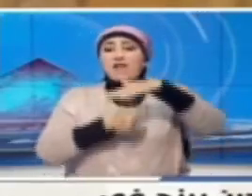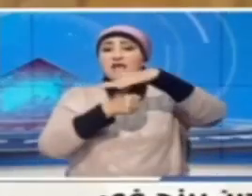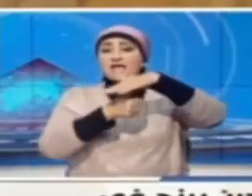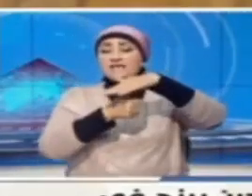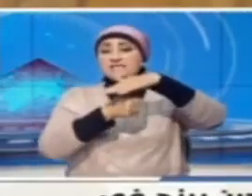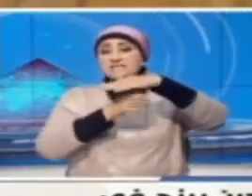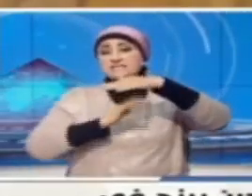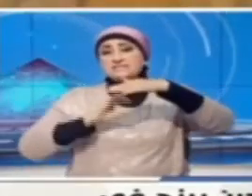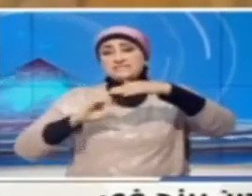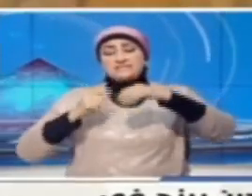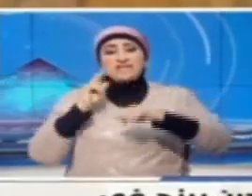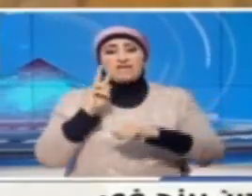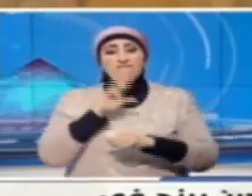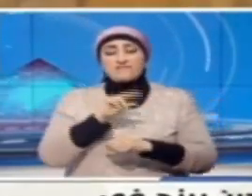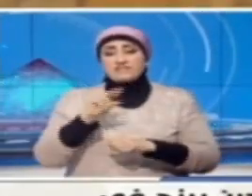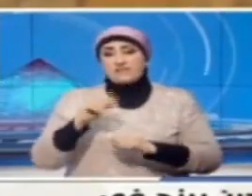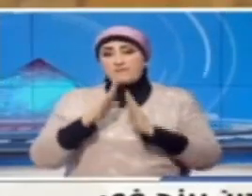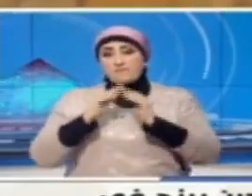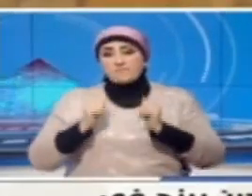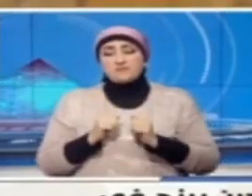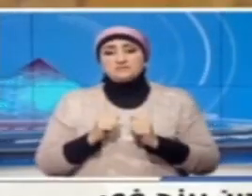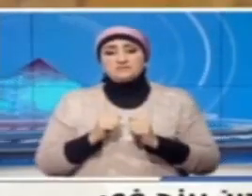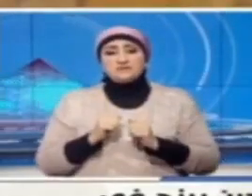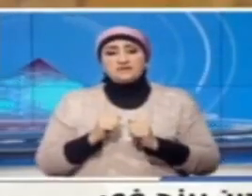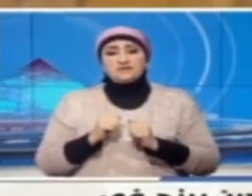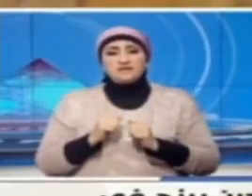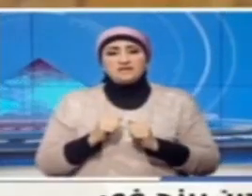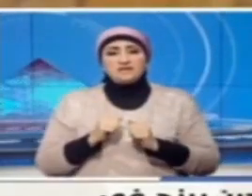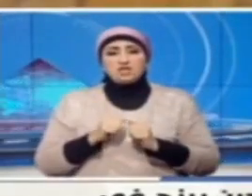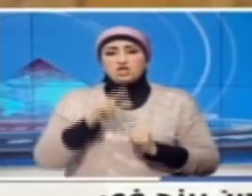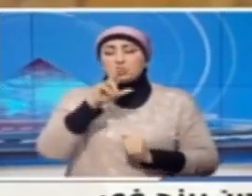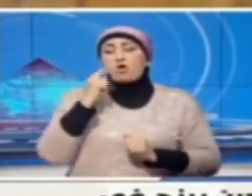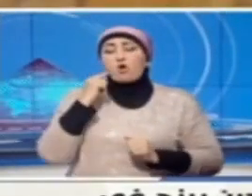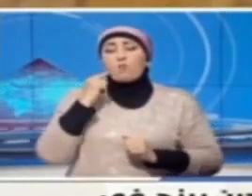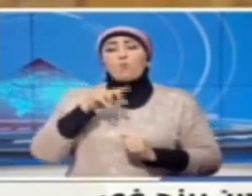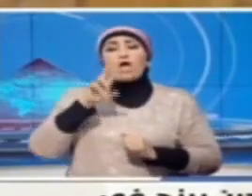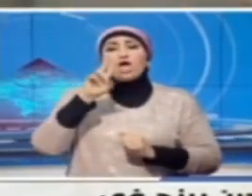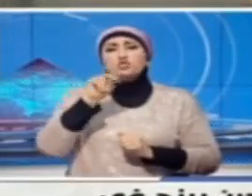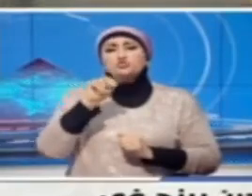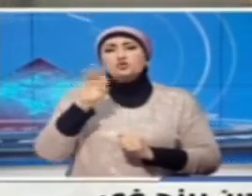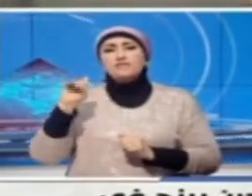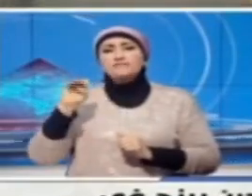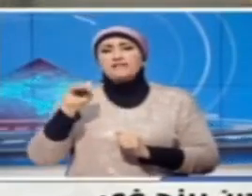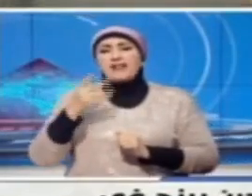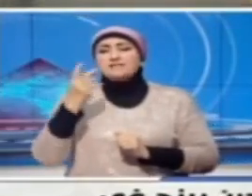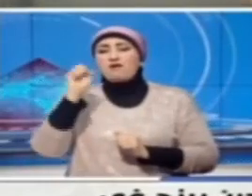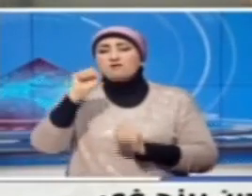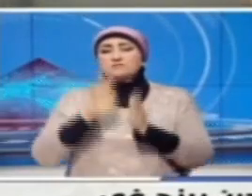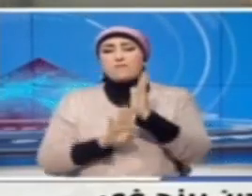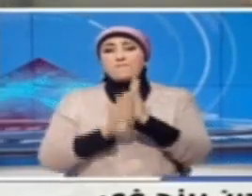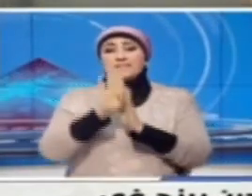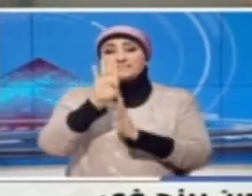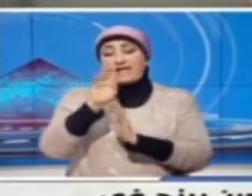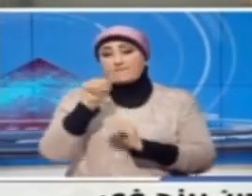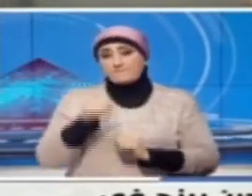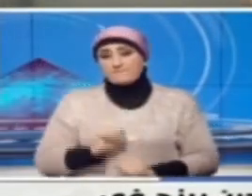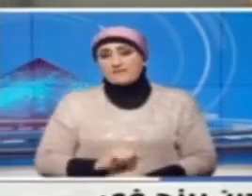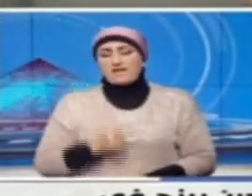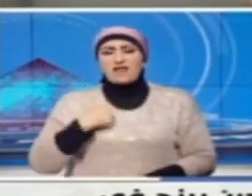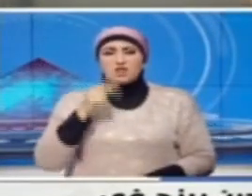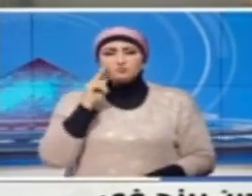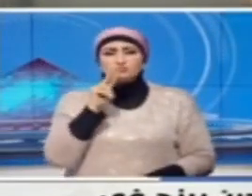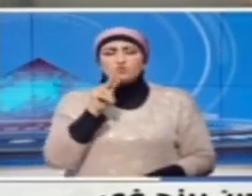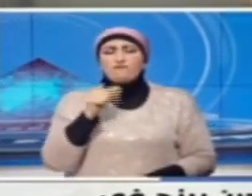ظل استراتيجية الدولة المصرية رؤية مصر 2030 للتنمية المستدامة. هناك المشاريع والعديد والعديد من المشاريع. على ذكر